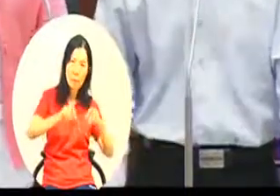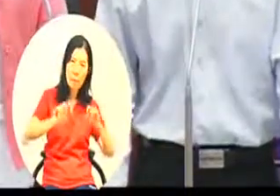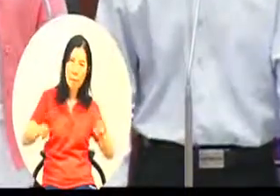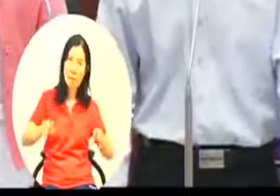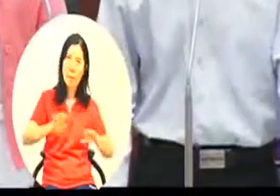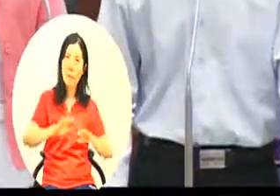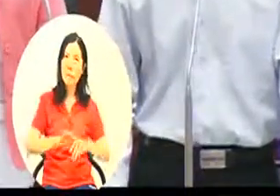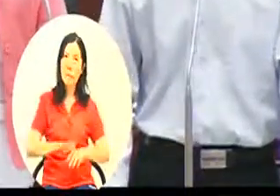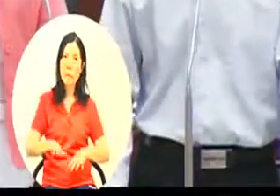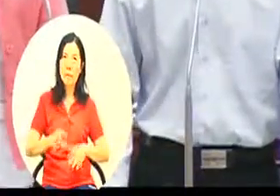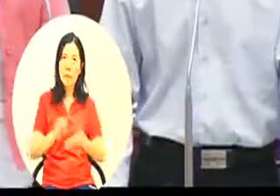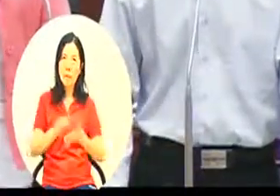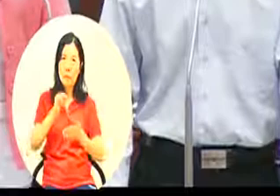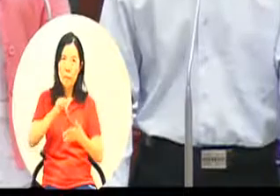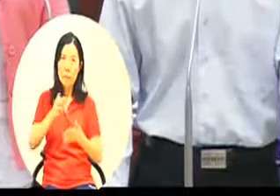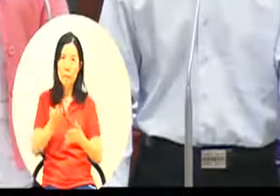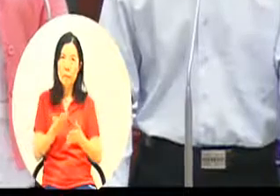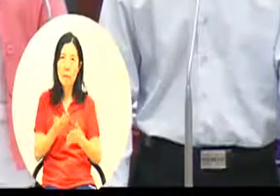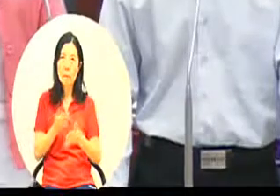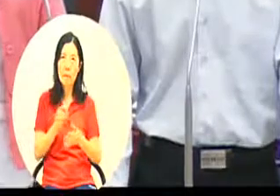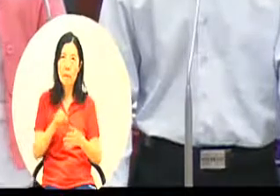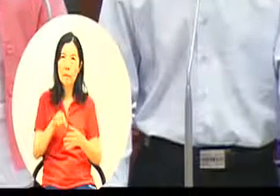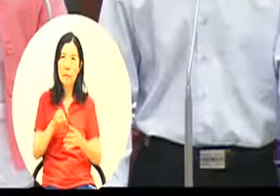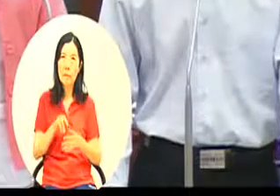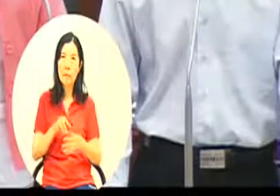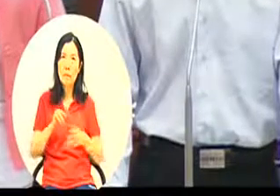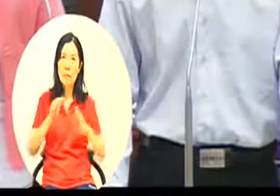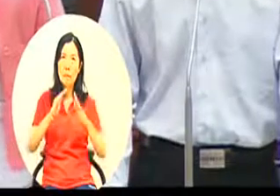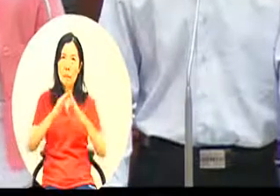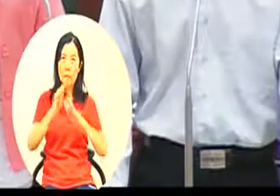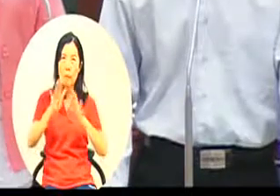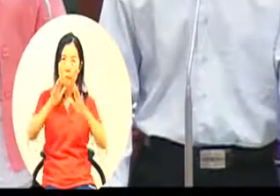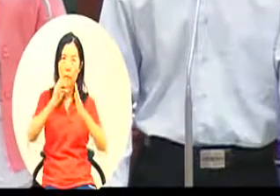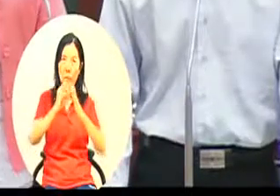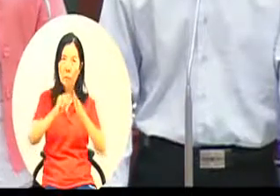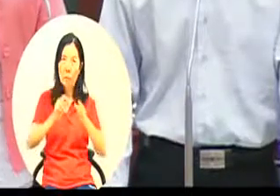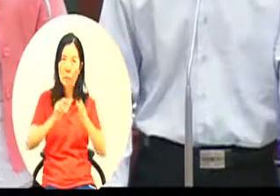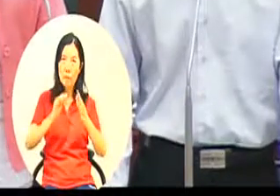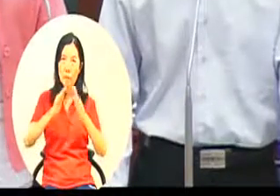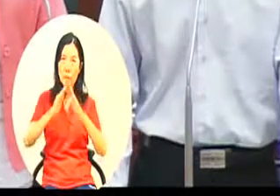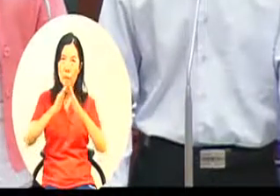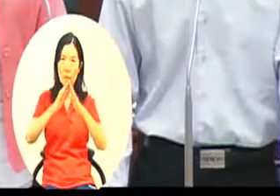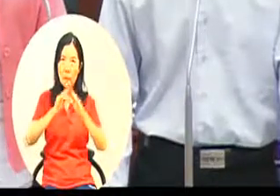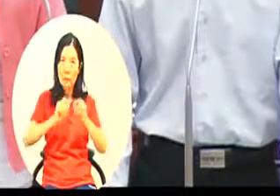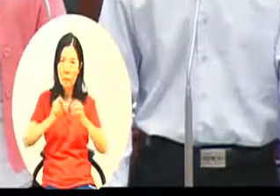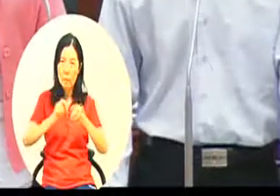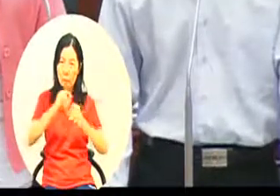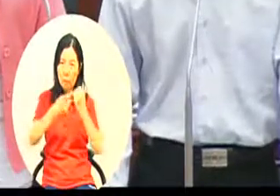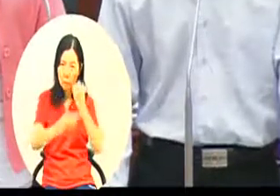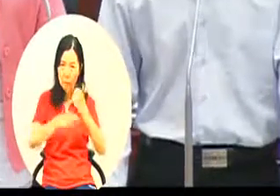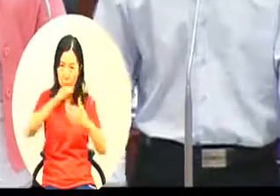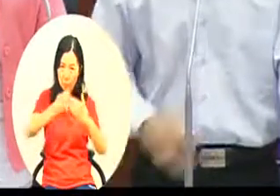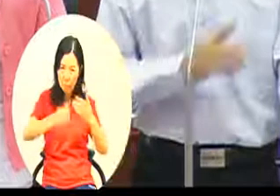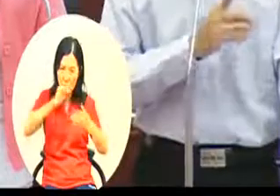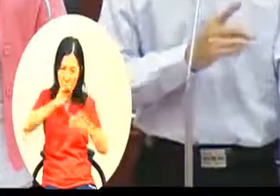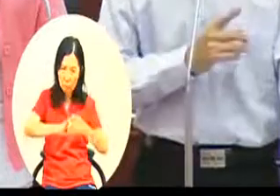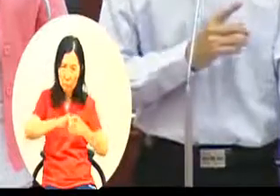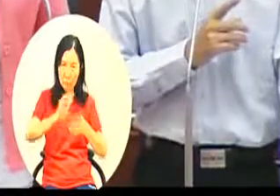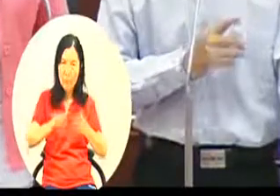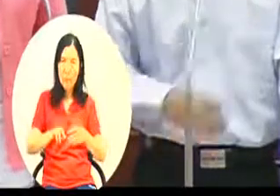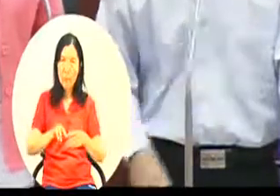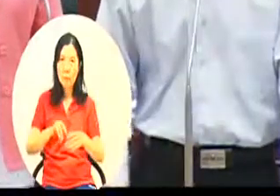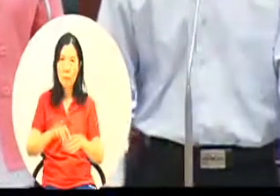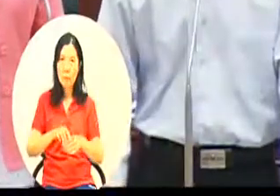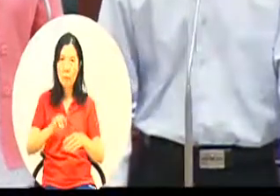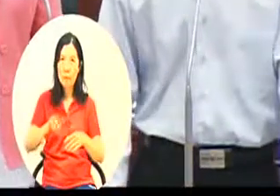员提到的这个部分，就目前来讲大概都是由都发局按照都市计划法的规定 然后去要求这